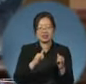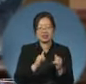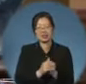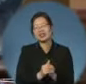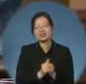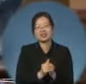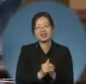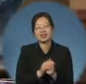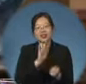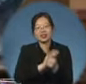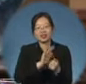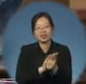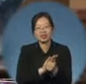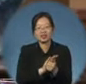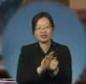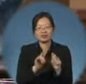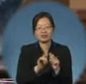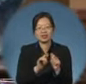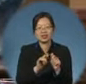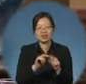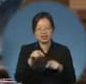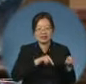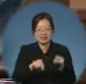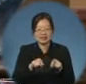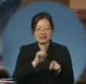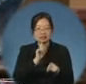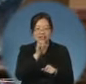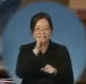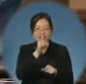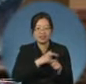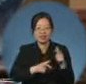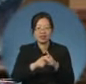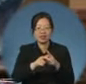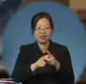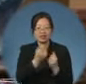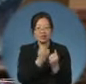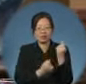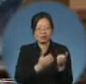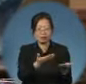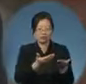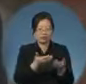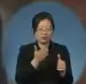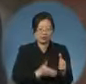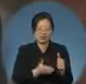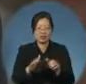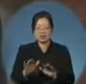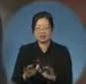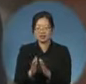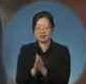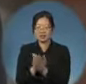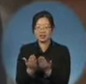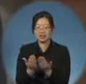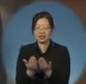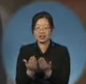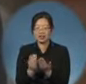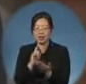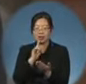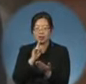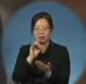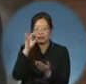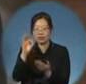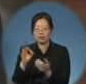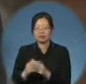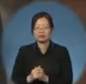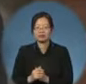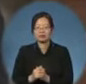청년 협 치 이런 말씀하셨다 말이야 보 것만 전부터 설명해 주십니다 그래서 이 책에서 제가 에게 한 건은